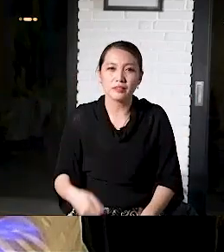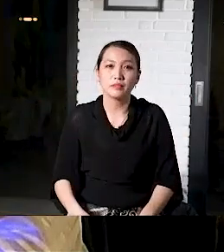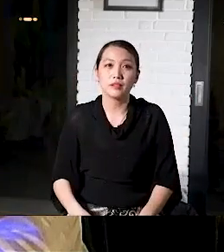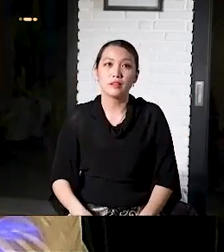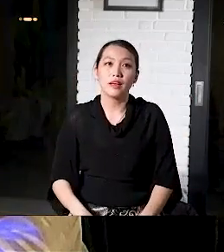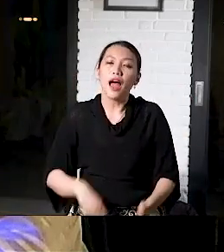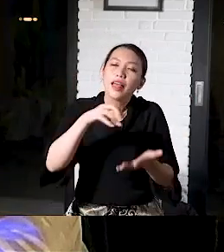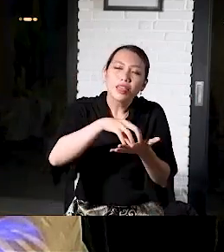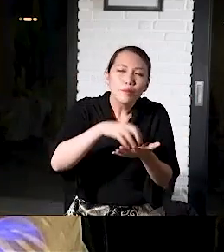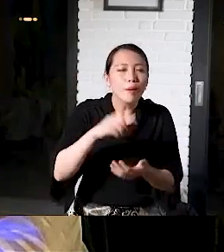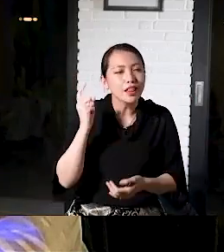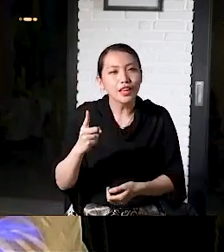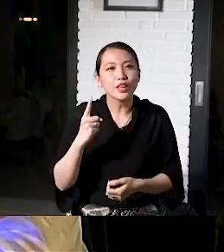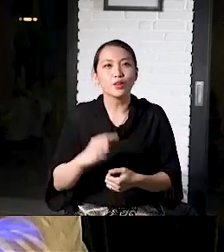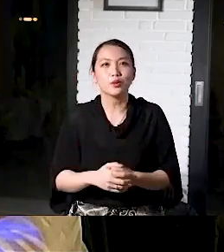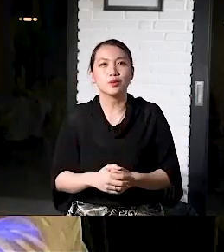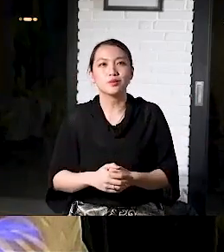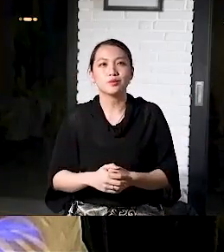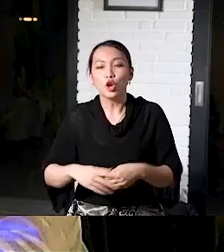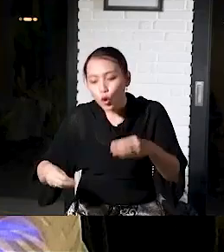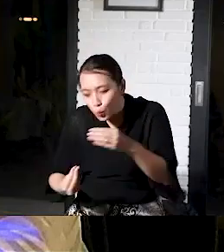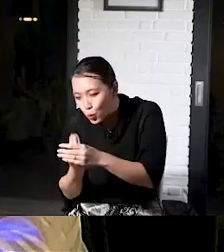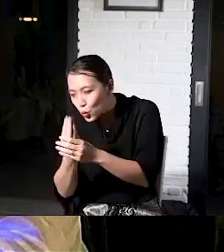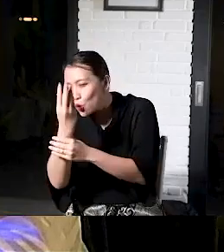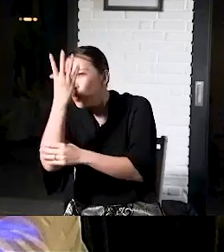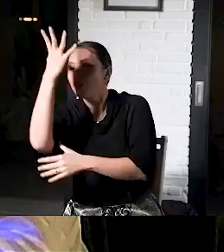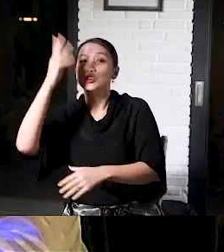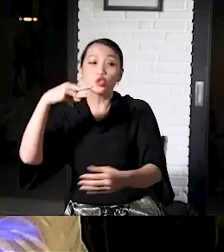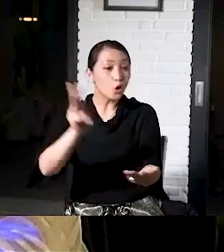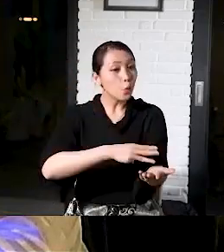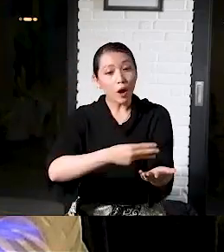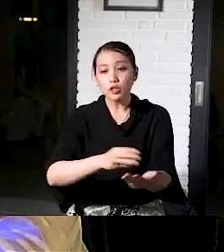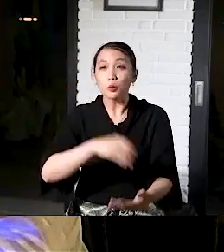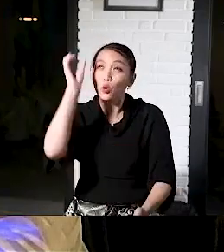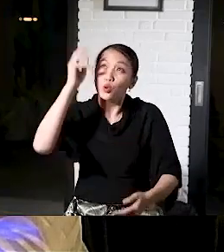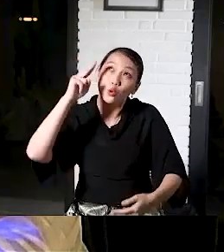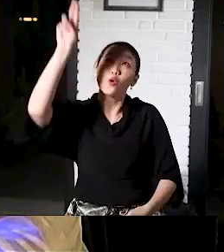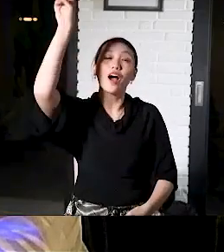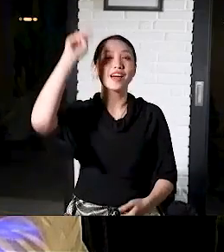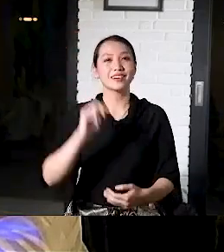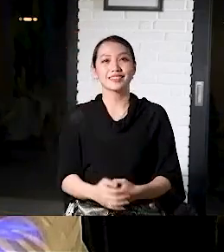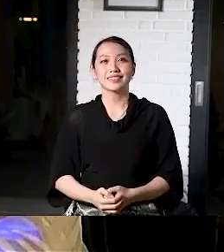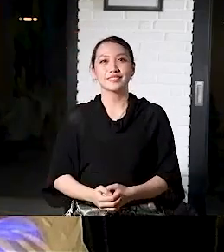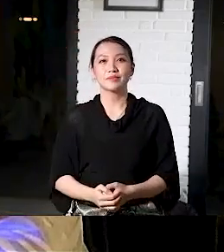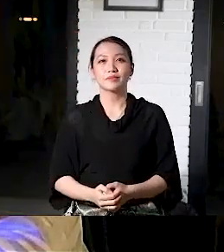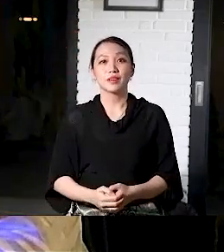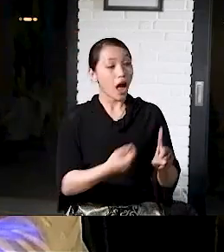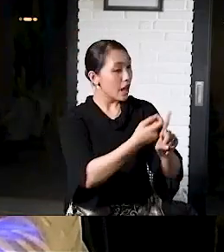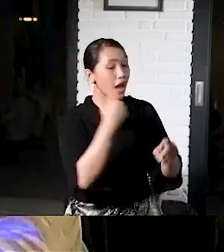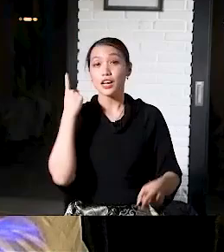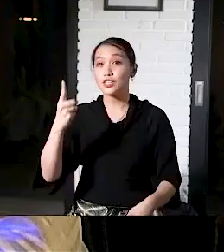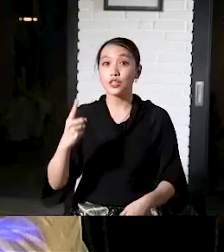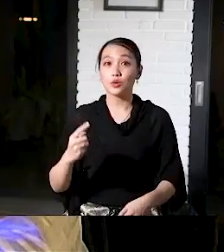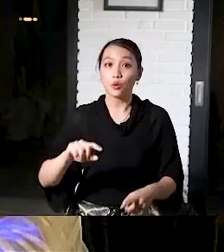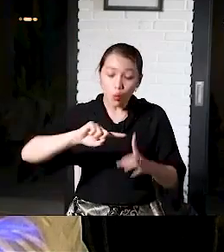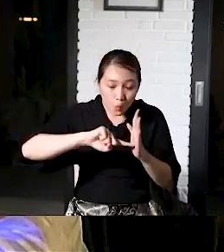迫他。 Malah muncul. 但凡在这样的情况下，凡有出了他出了这个这